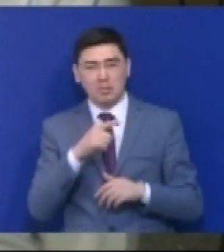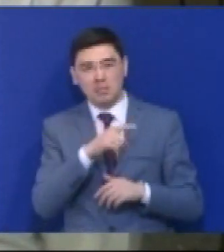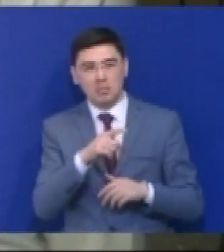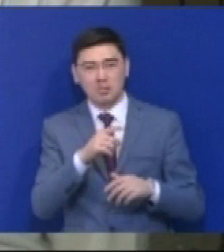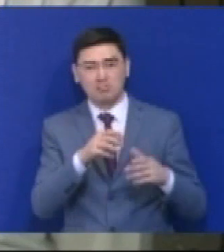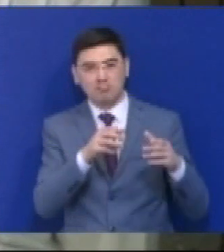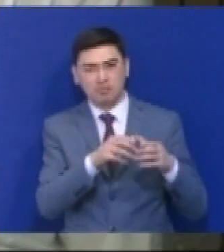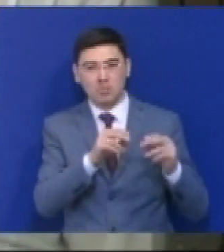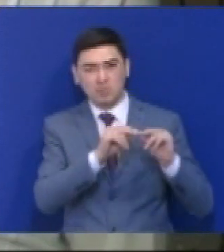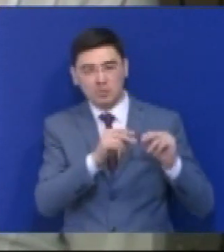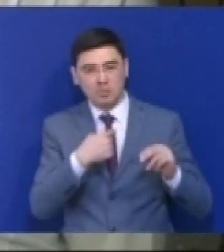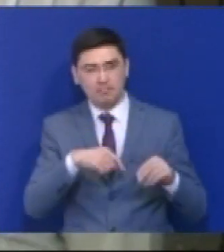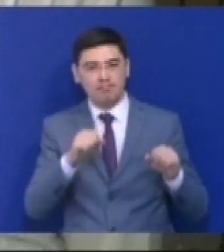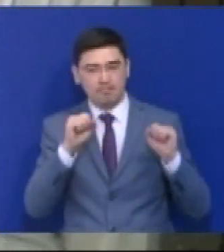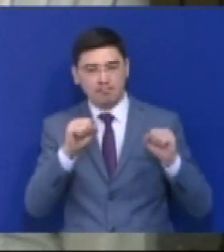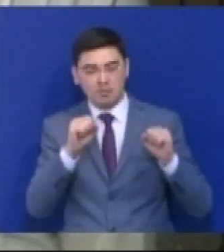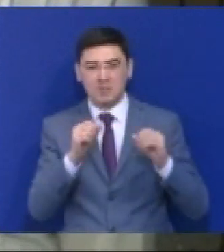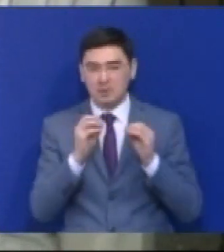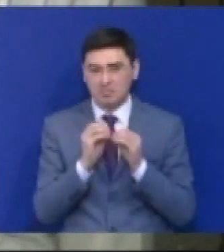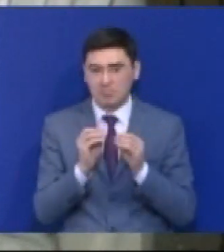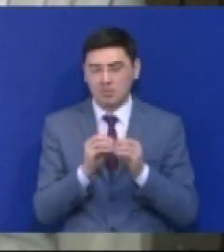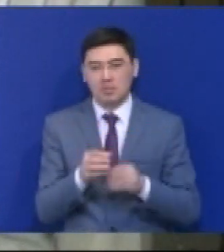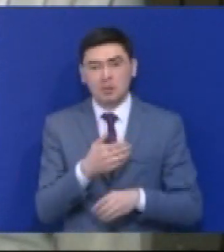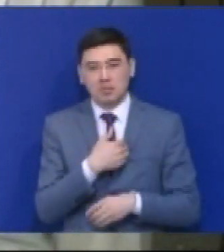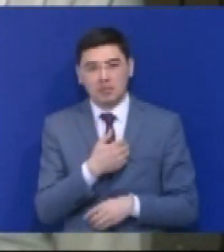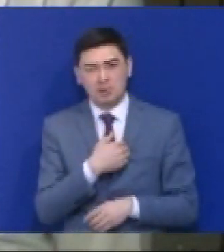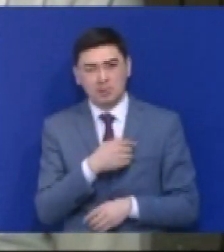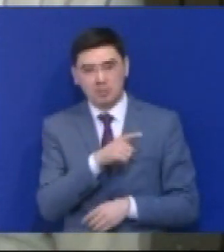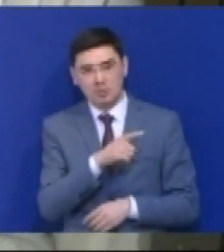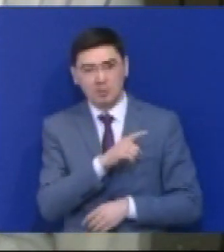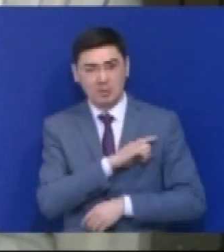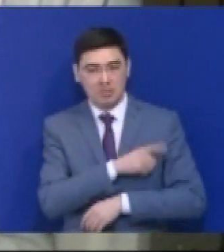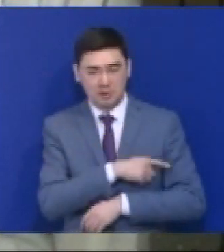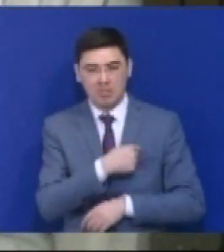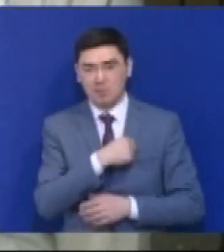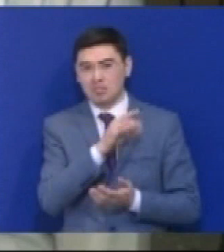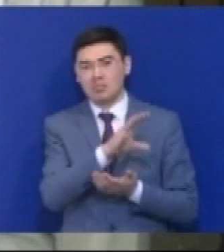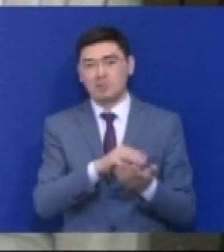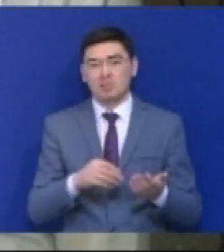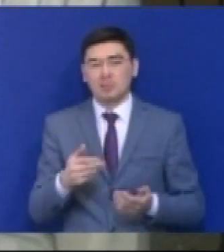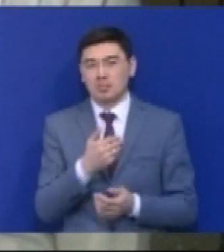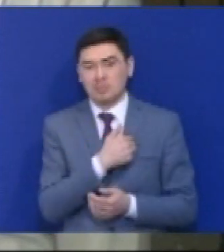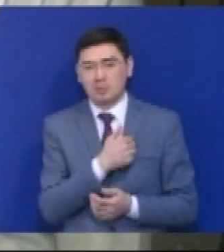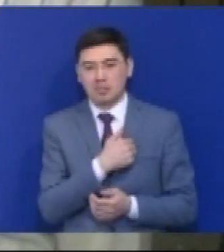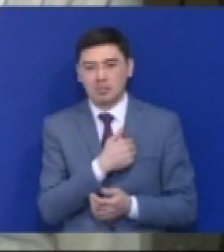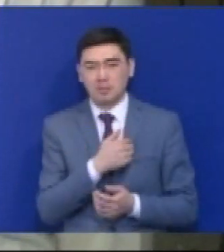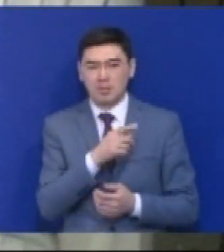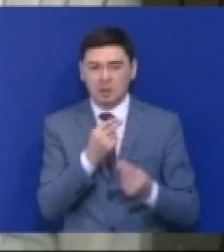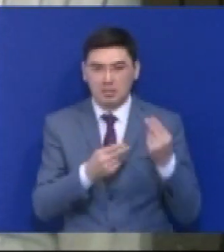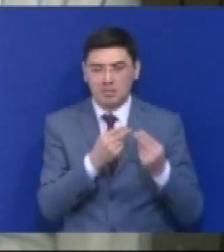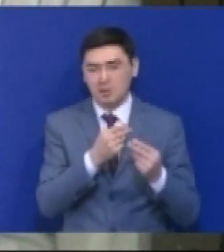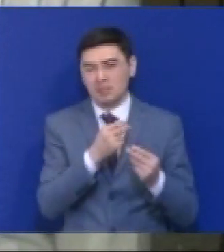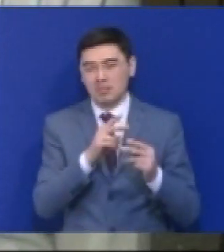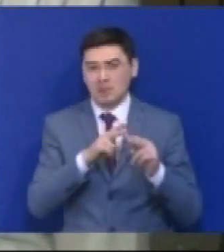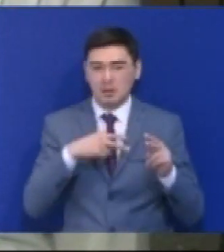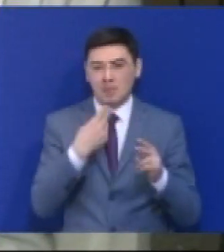наших учителей. Мы хотим быть такими же сильными, ловкими, как они. Желаем